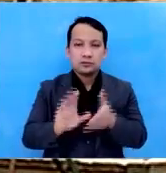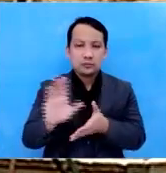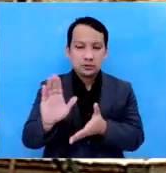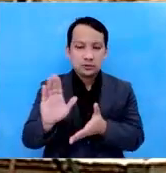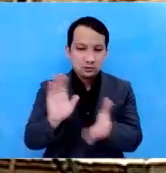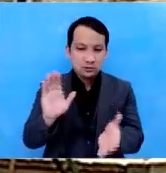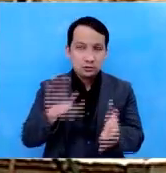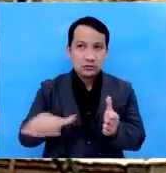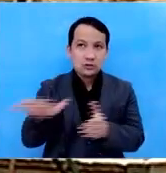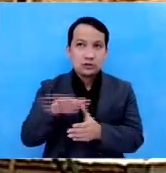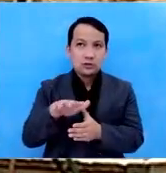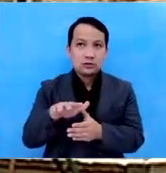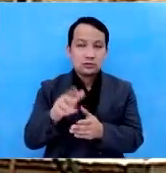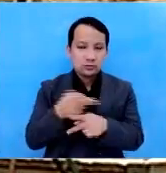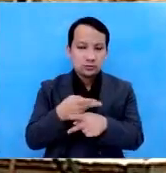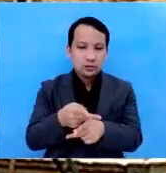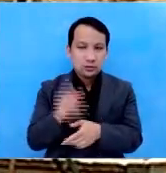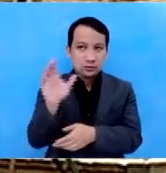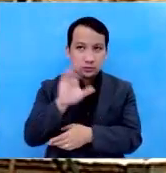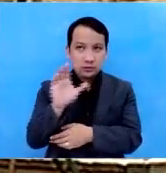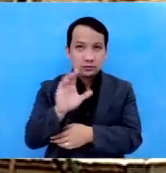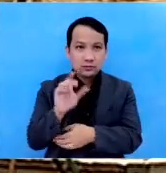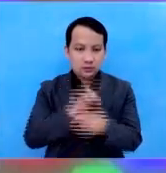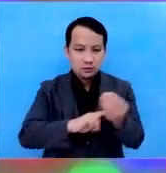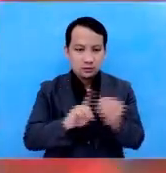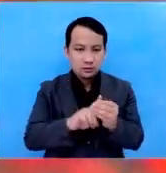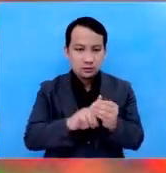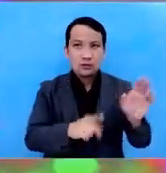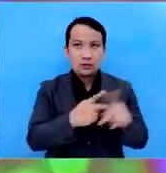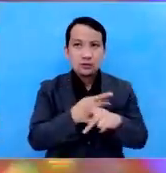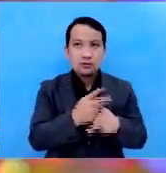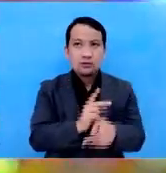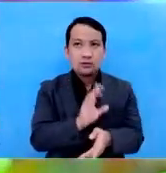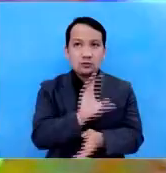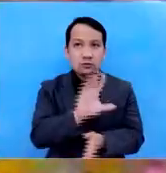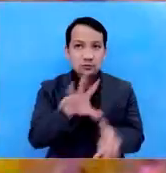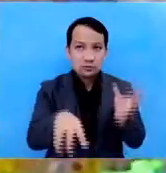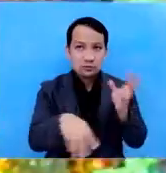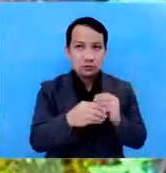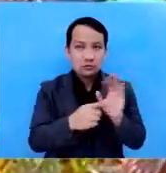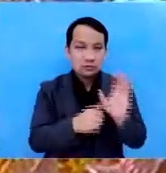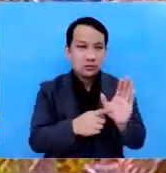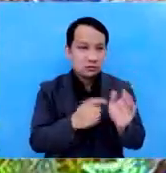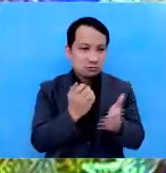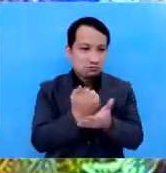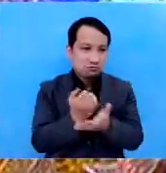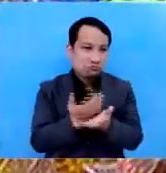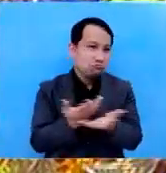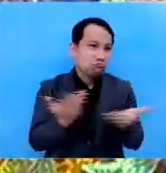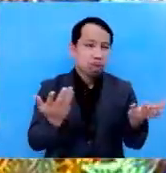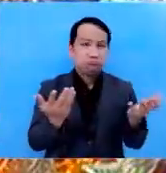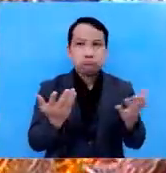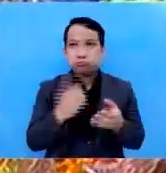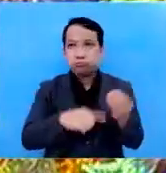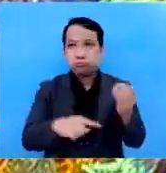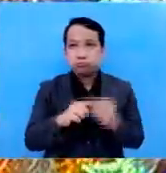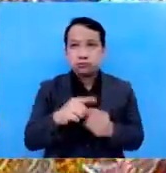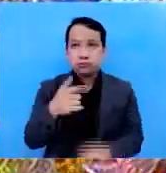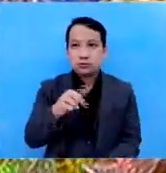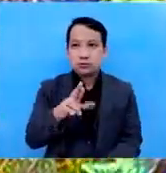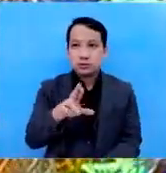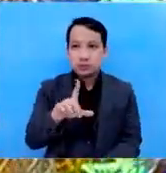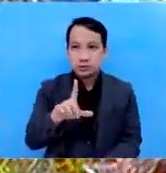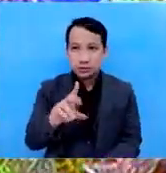ng ilang mga produkto. Pero dun sa iba namang mga produkto, katulad halimbawa nung mga garlands, nung